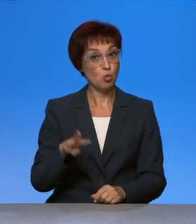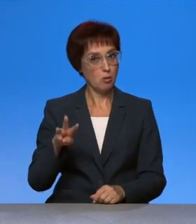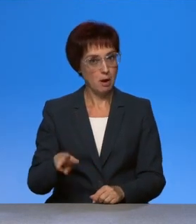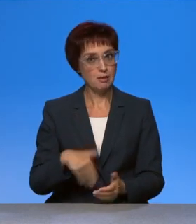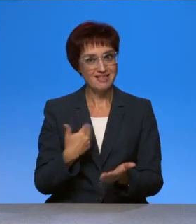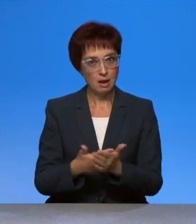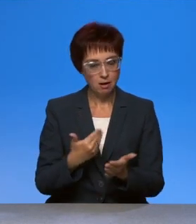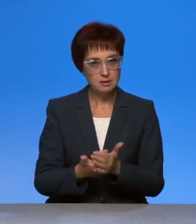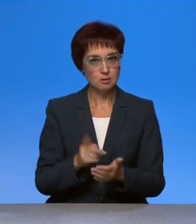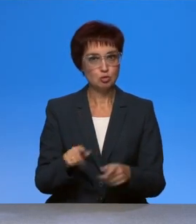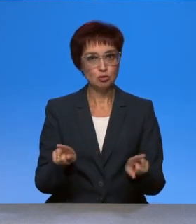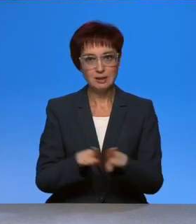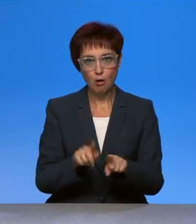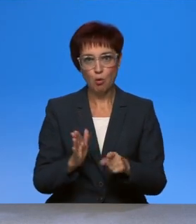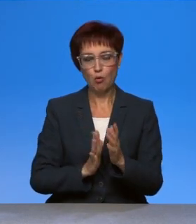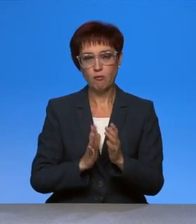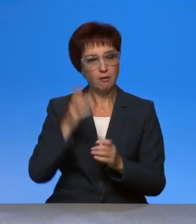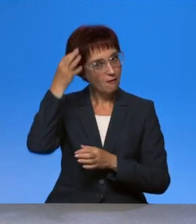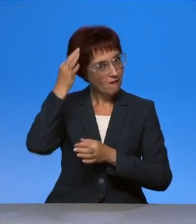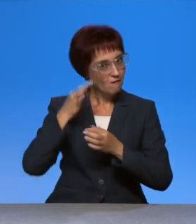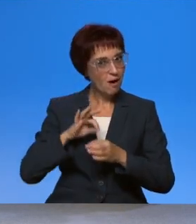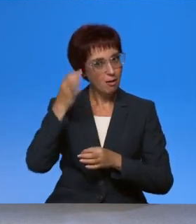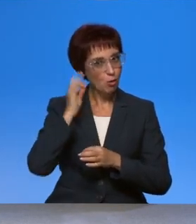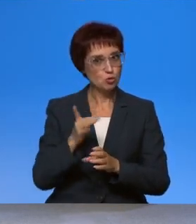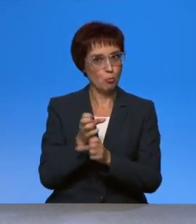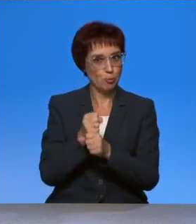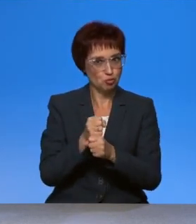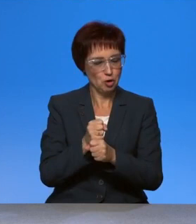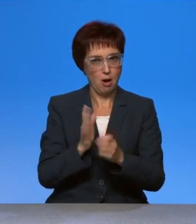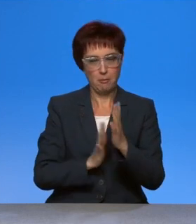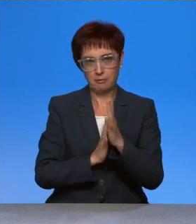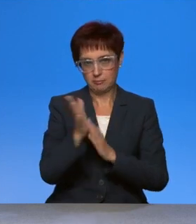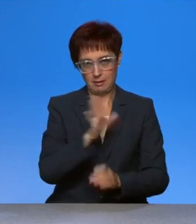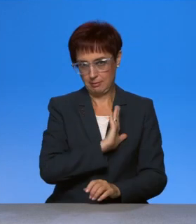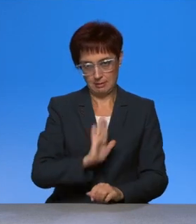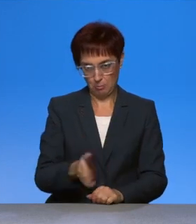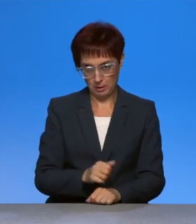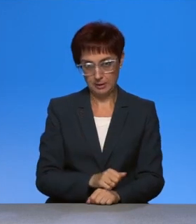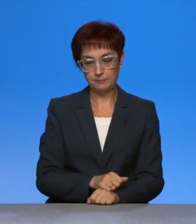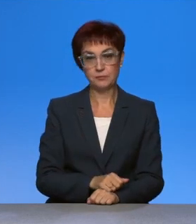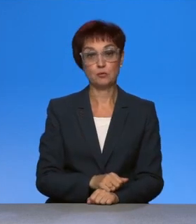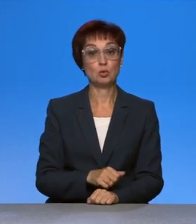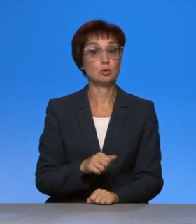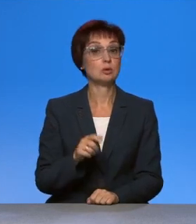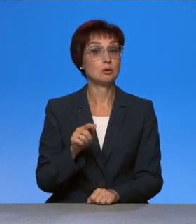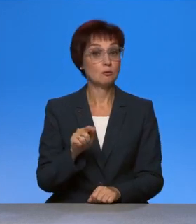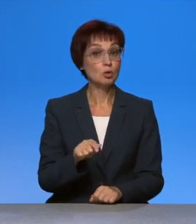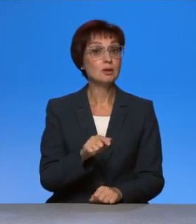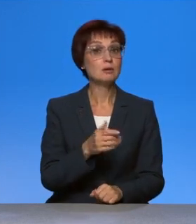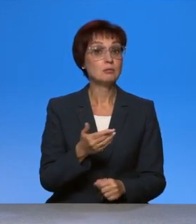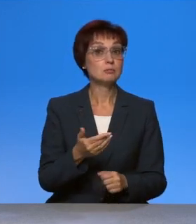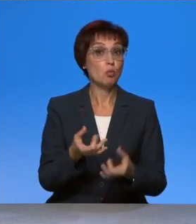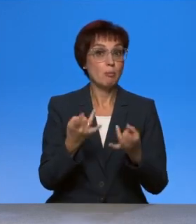точно заблуждались. Мы не будем говорить, что они глупые, не глупые. Просто не было информации. Вот Миклух Маклай эту информацию представил. Это, конечно,